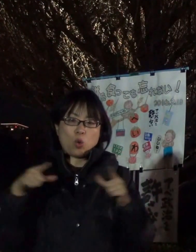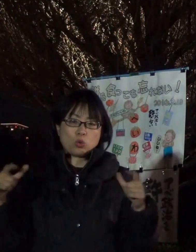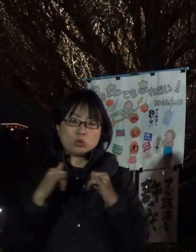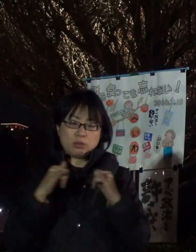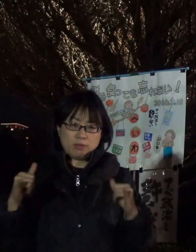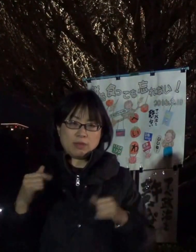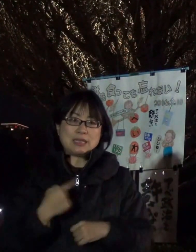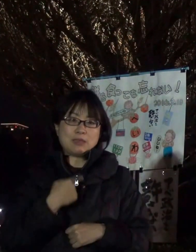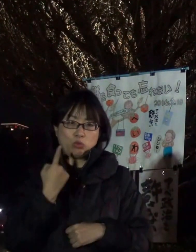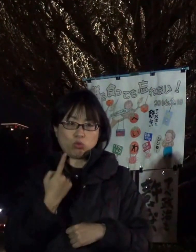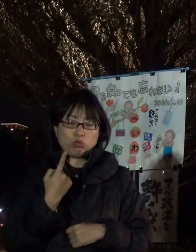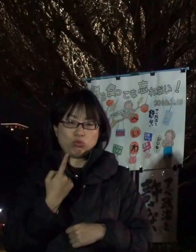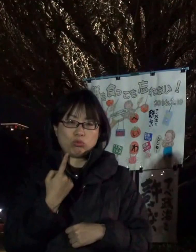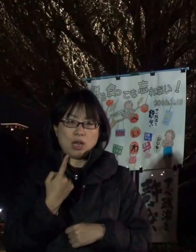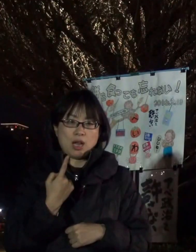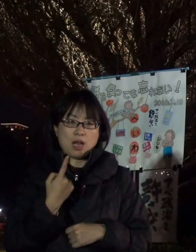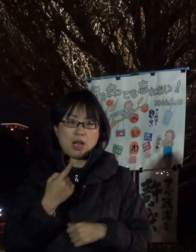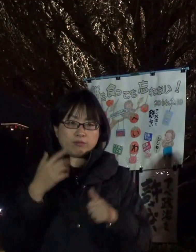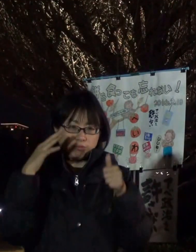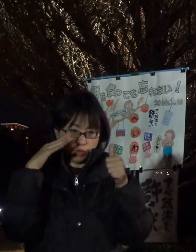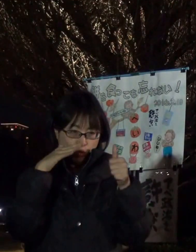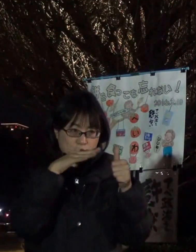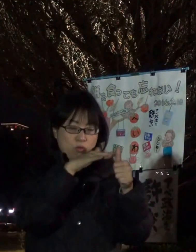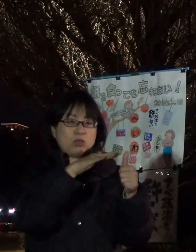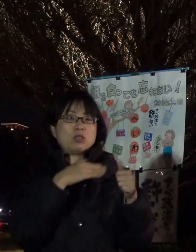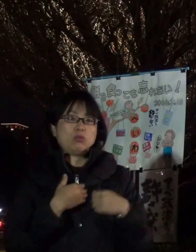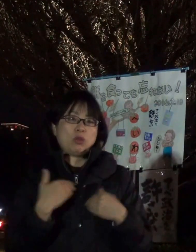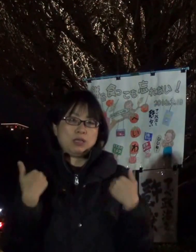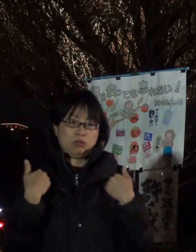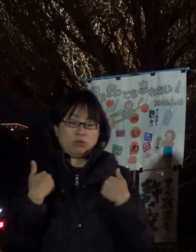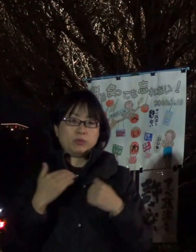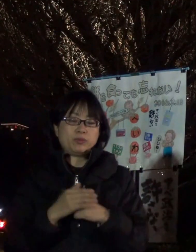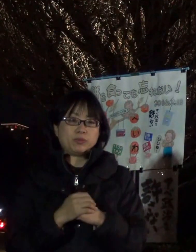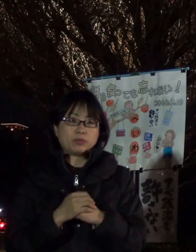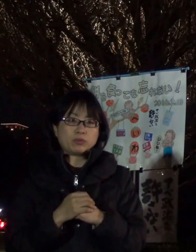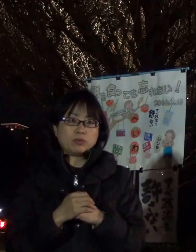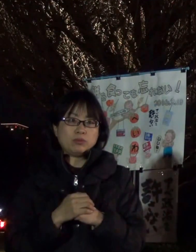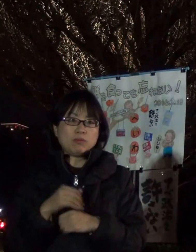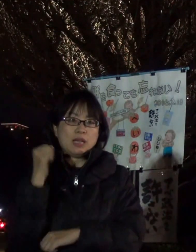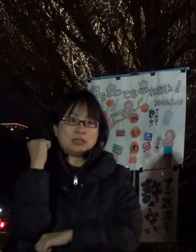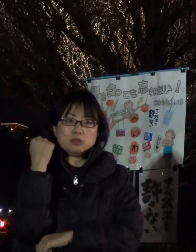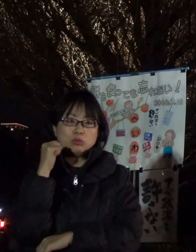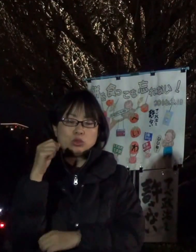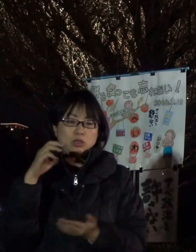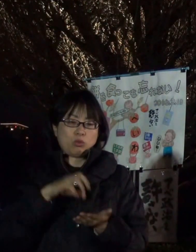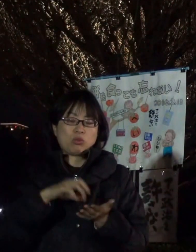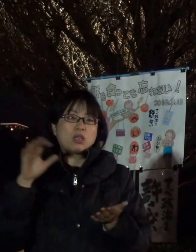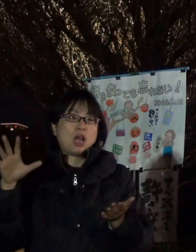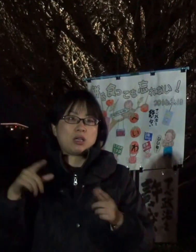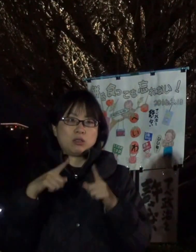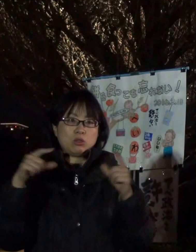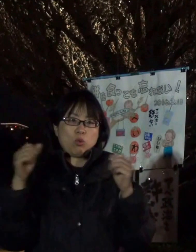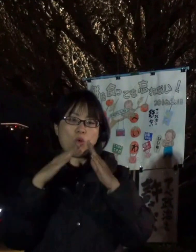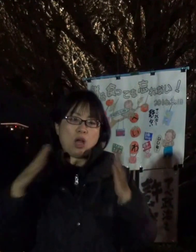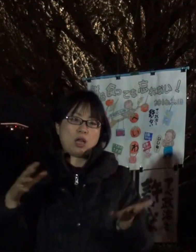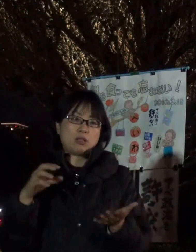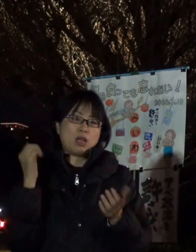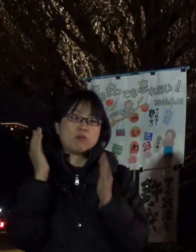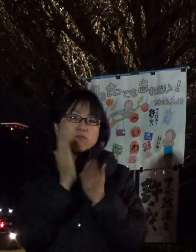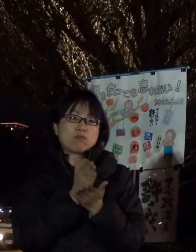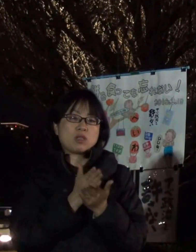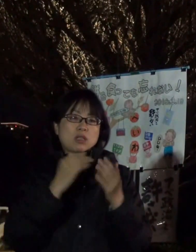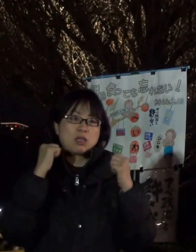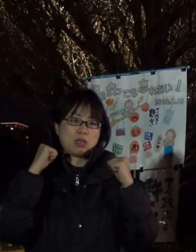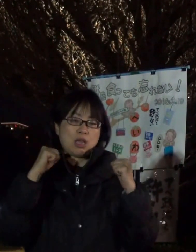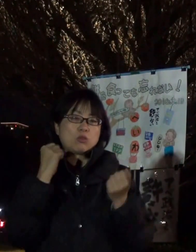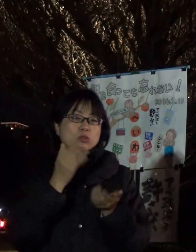者が自分で監視していきましょう。そうしないと新聞に載ってなかった、国会で取り上げなかった、人のせいにしても